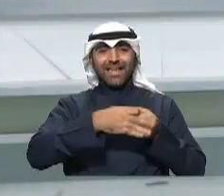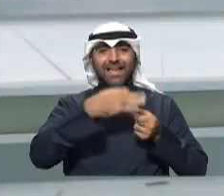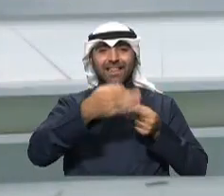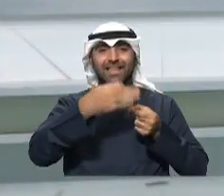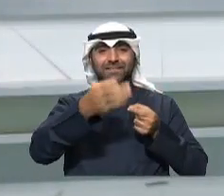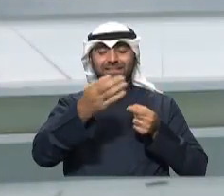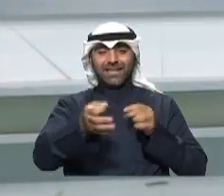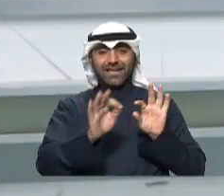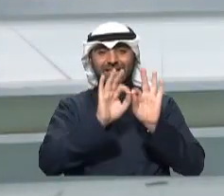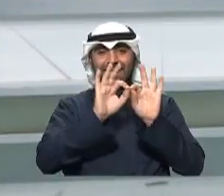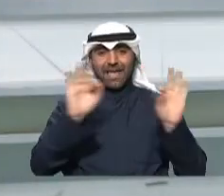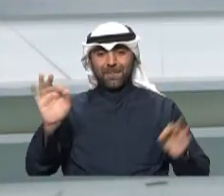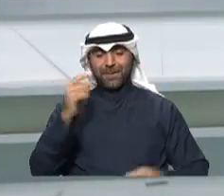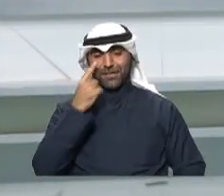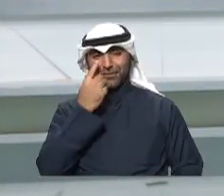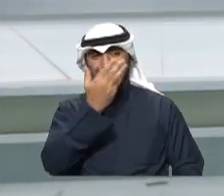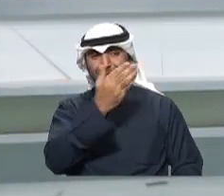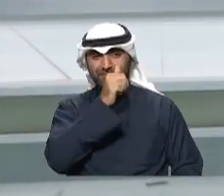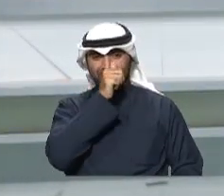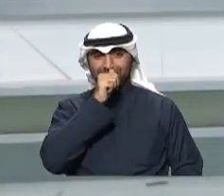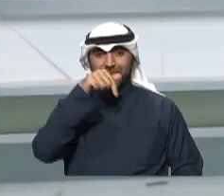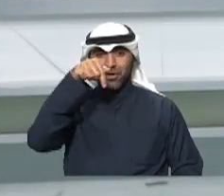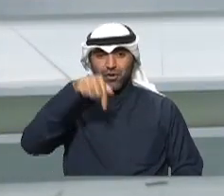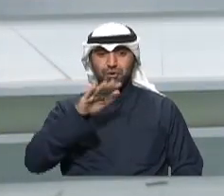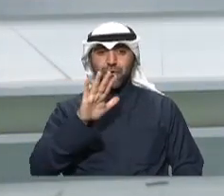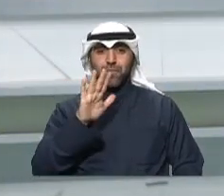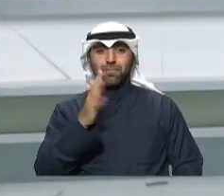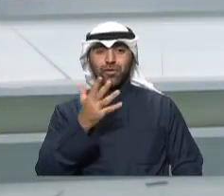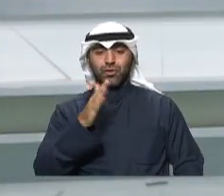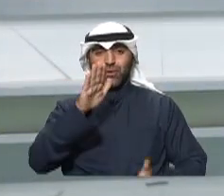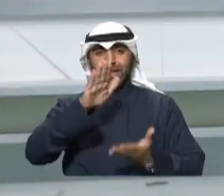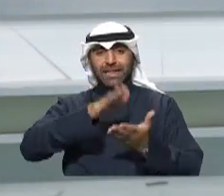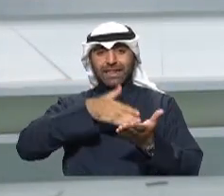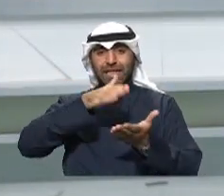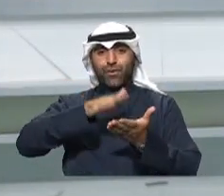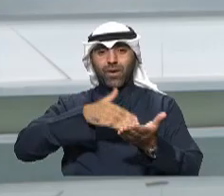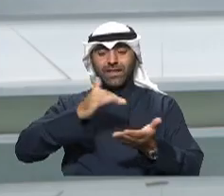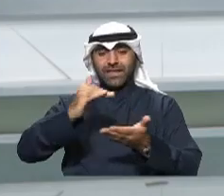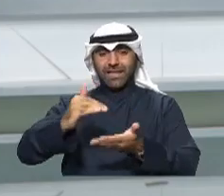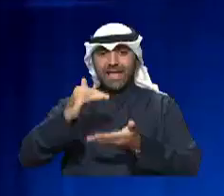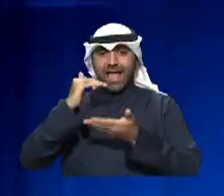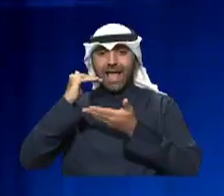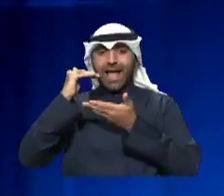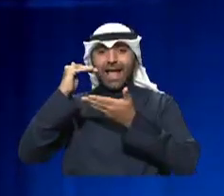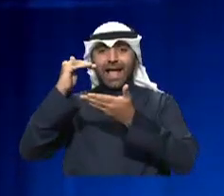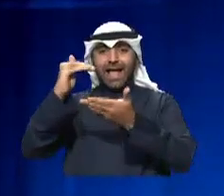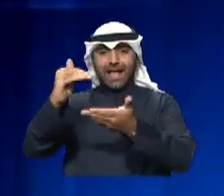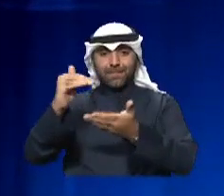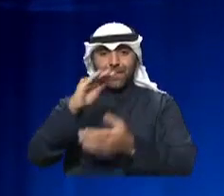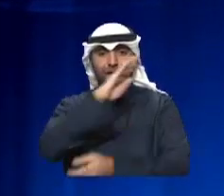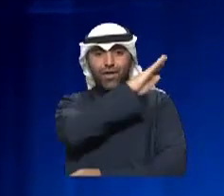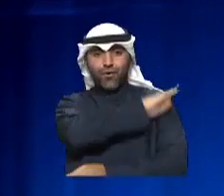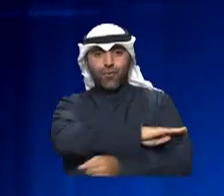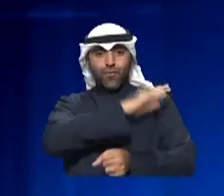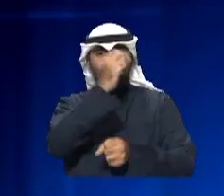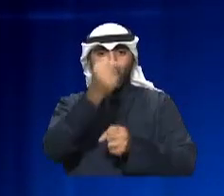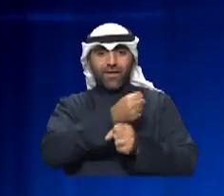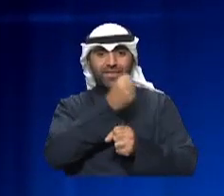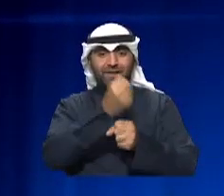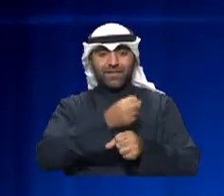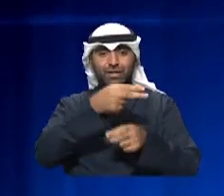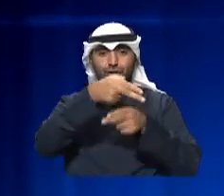تمهيدا اللي صار في المبالغ المستحقه غدا استكمال الديوان الخدمه المدنيه اجراءات التطبيقي والمراجعه الخاصه